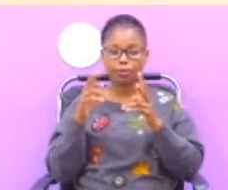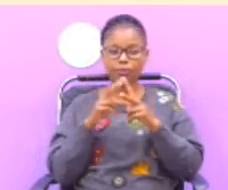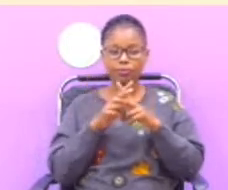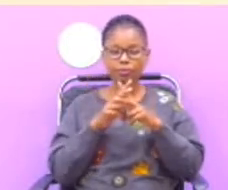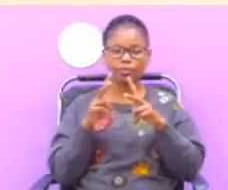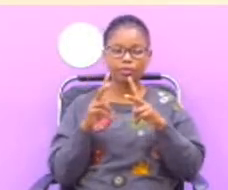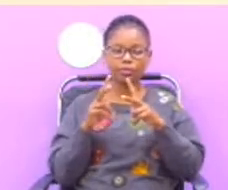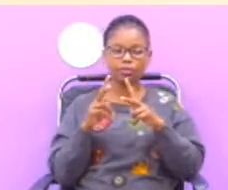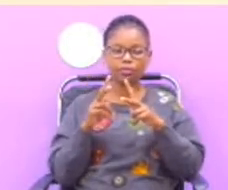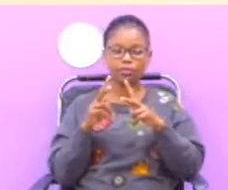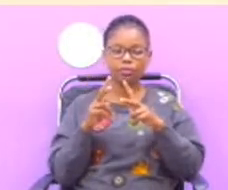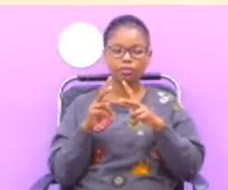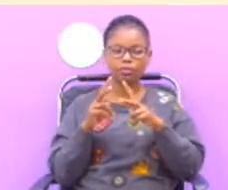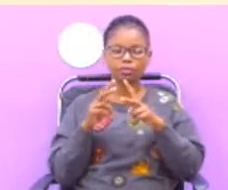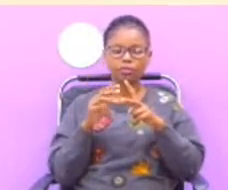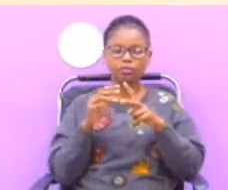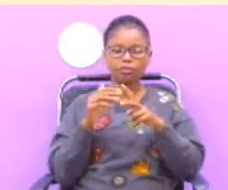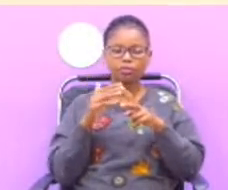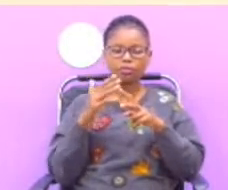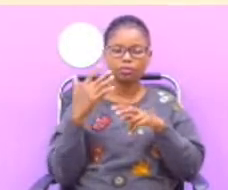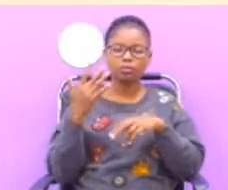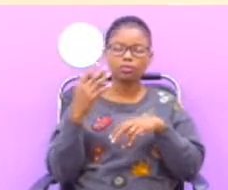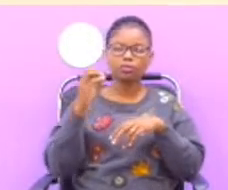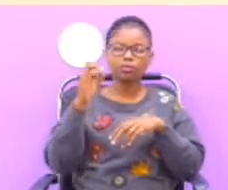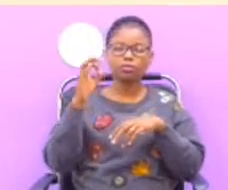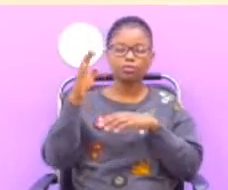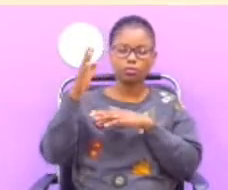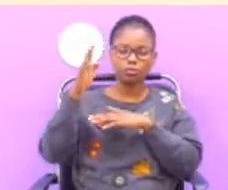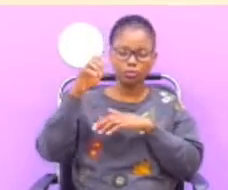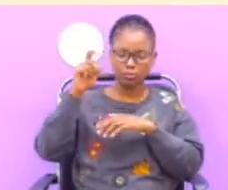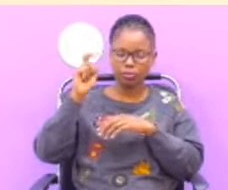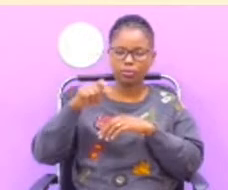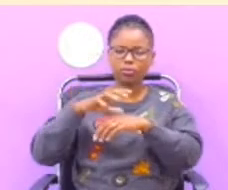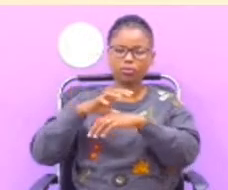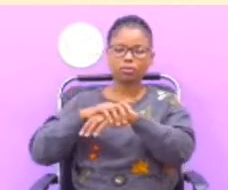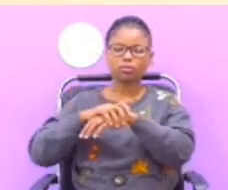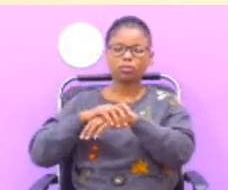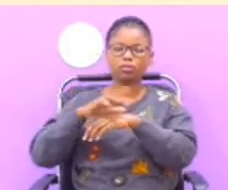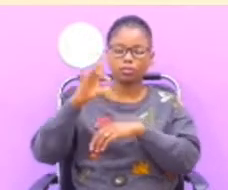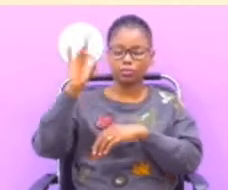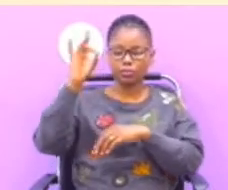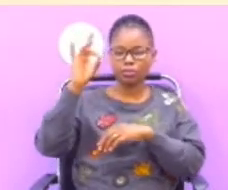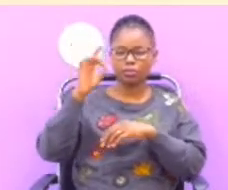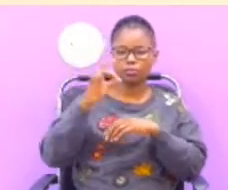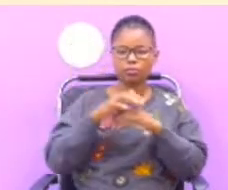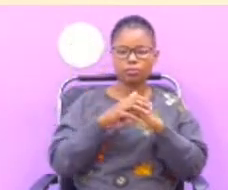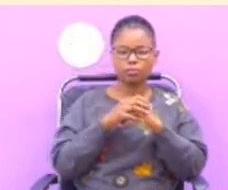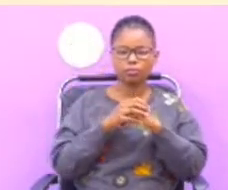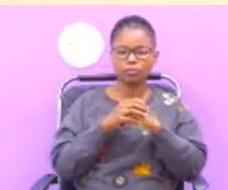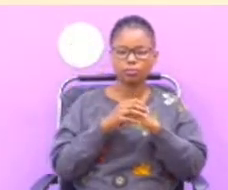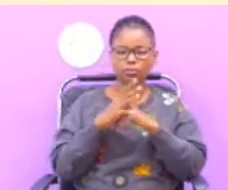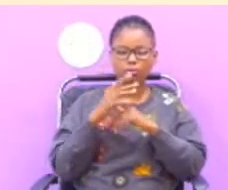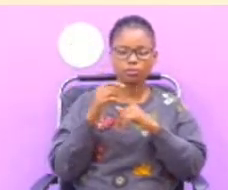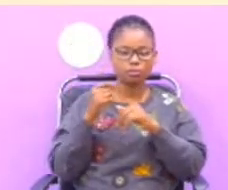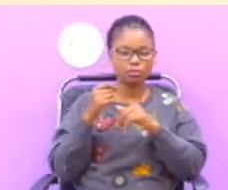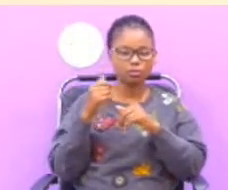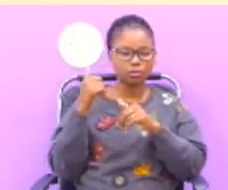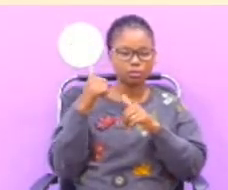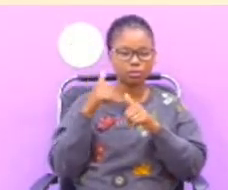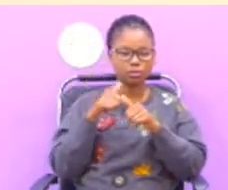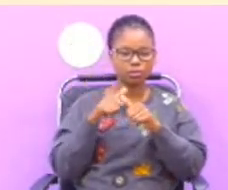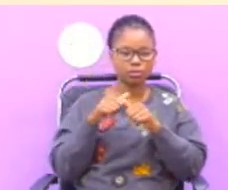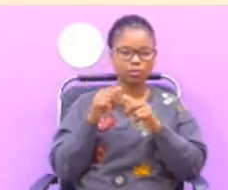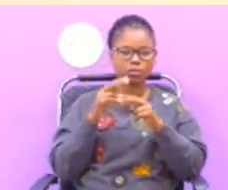meri ĩrĩa ĩngĩkorwo ĩ nene mũno guoko kwa Jehova no gũgagũkinyĩra kũu na ira nĩ tũragwetire ũhoro wa meri